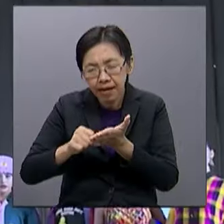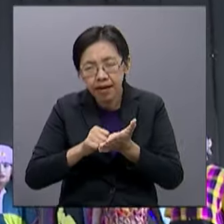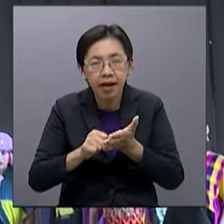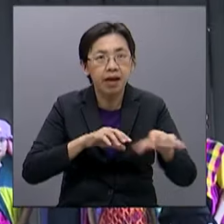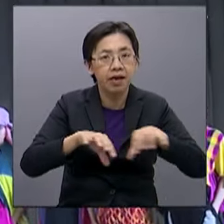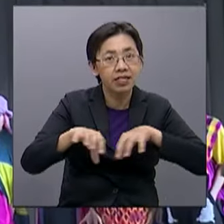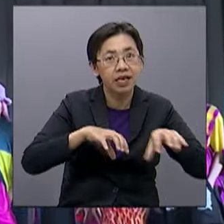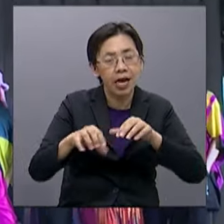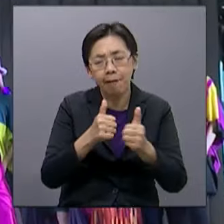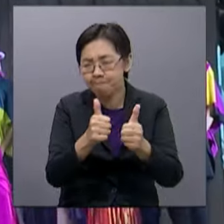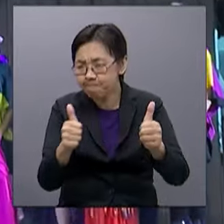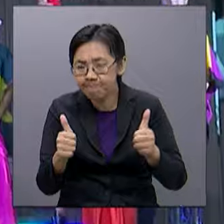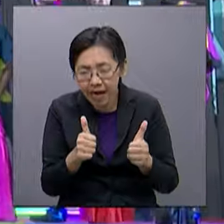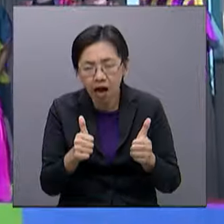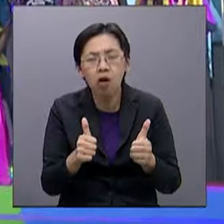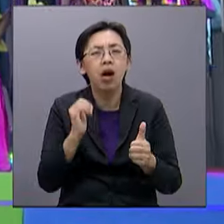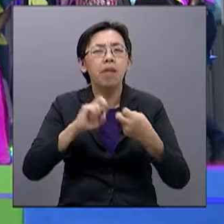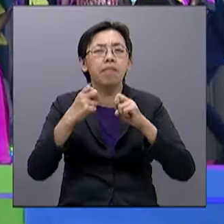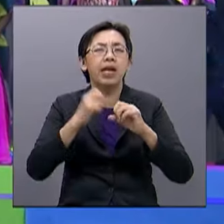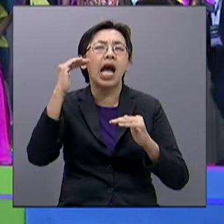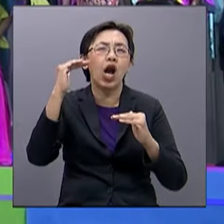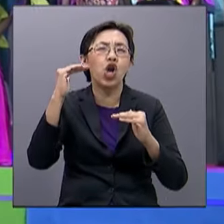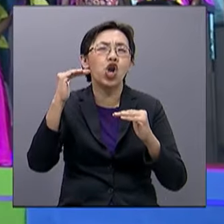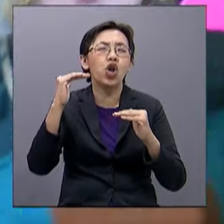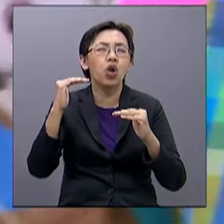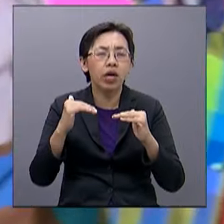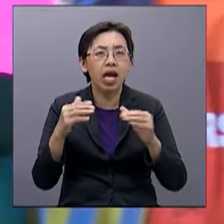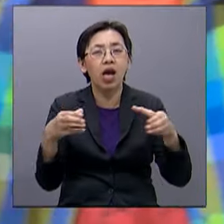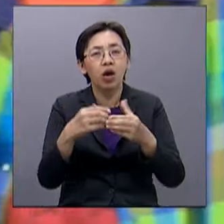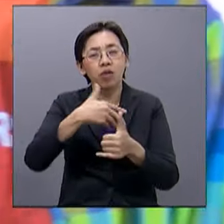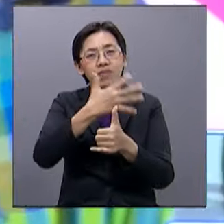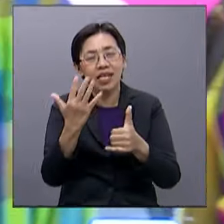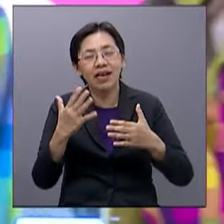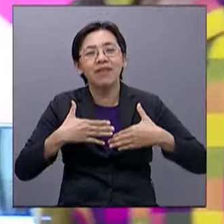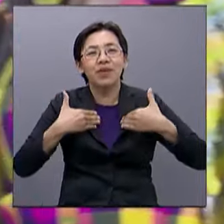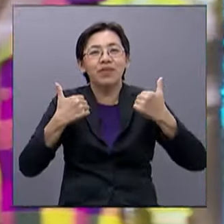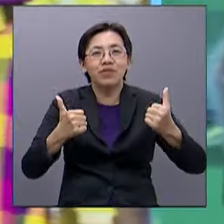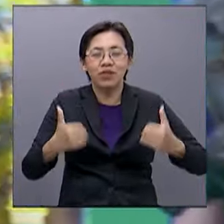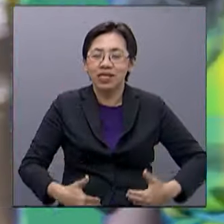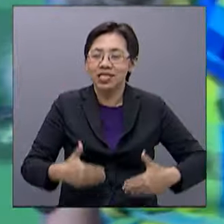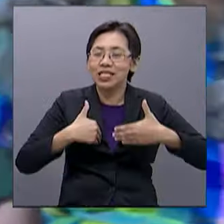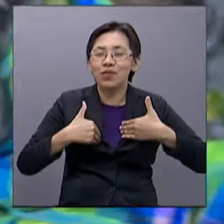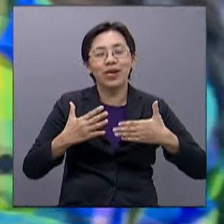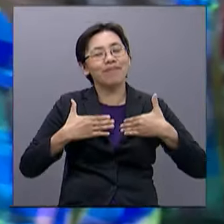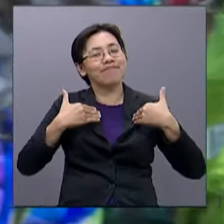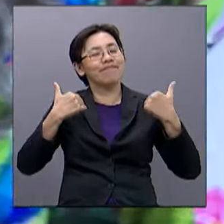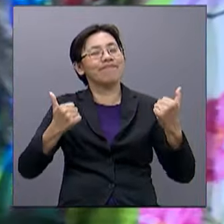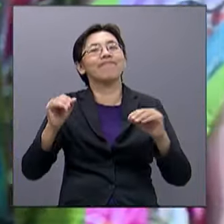การเรื่องนี้ได้ก็น่าจะยิ่งทำให้กลุ่มเพศหลากหลายในไทยมีความสุขในการใช้ชีวิตมากขึ้นค่ะ